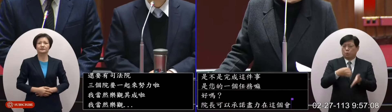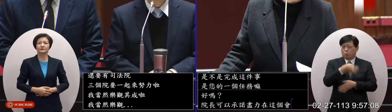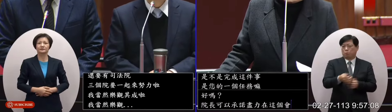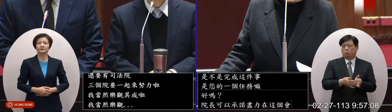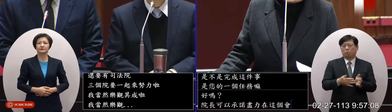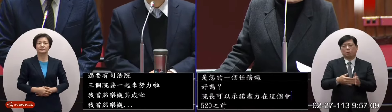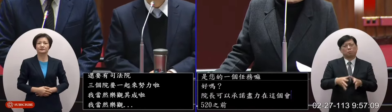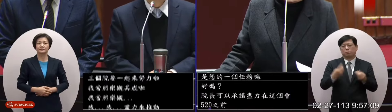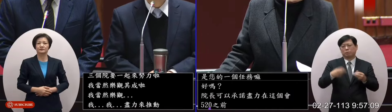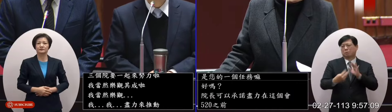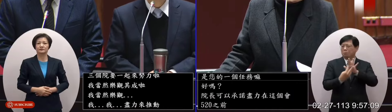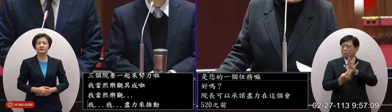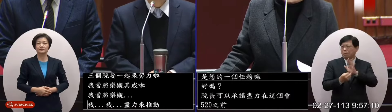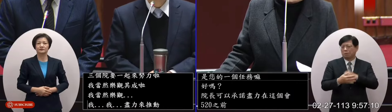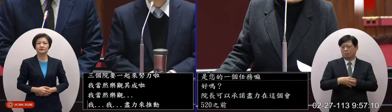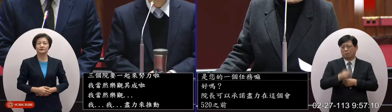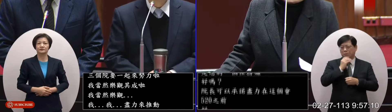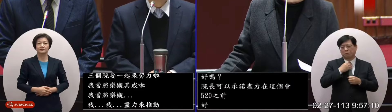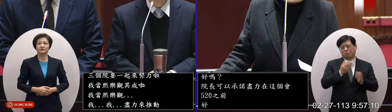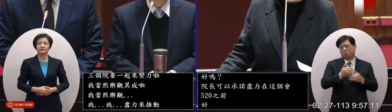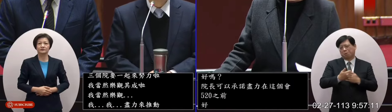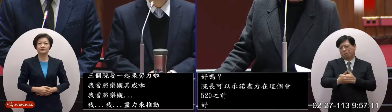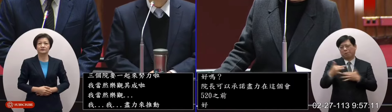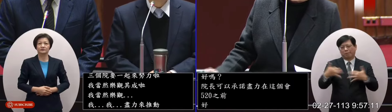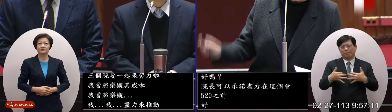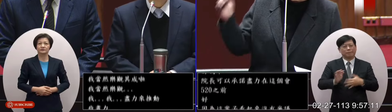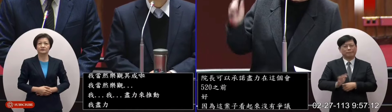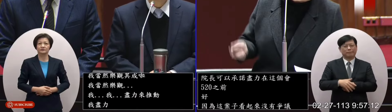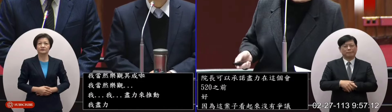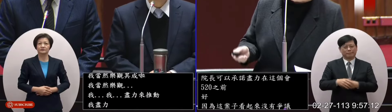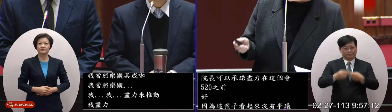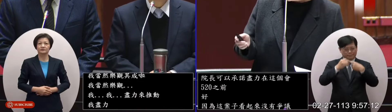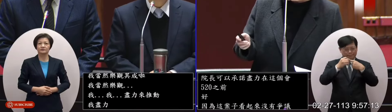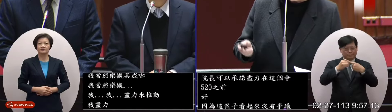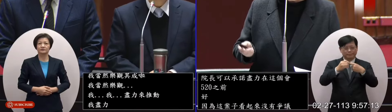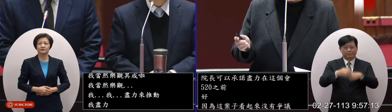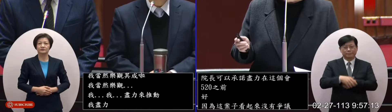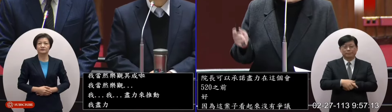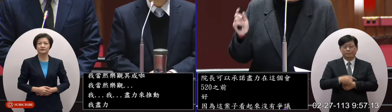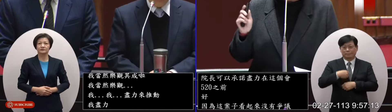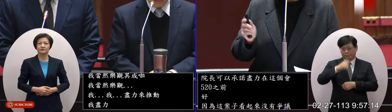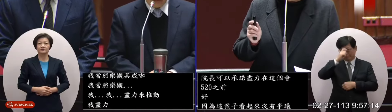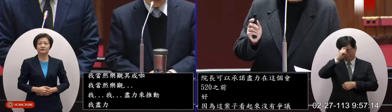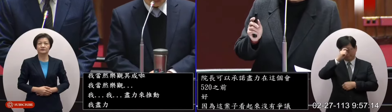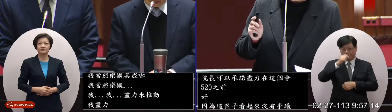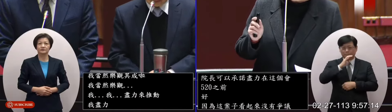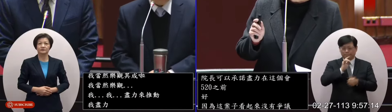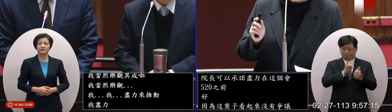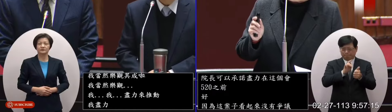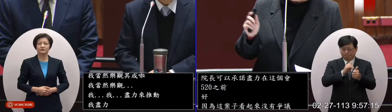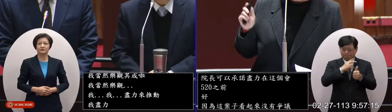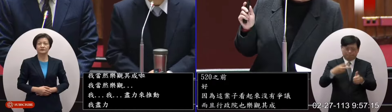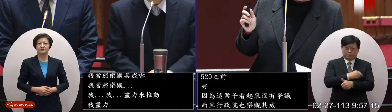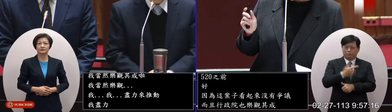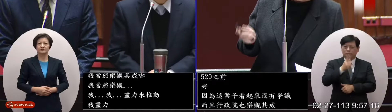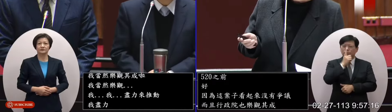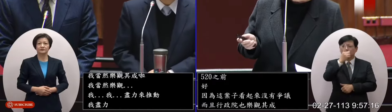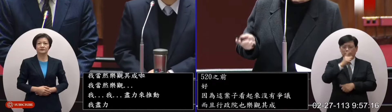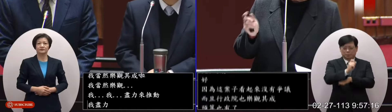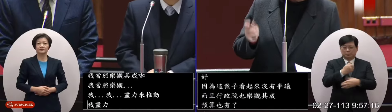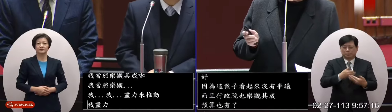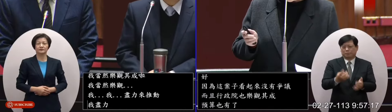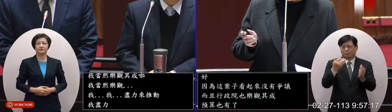了，所以不要再说程序的问题，好吗？好，这是第一个问题。所以我希望打诈不会只有一个打诈办公